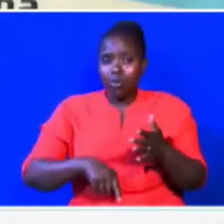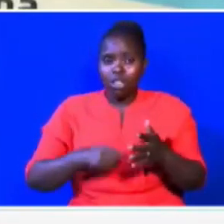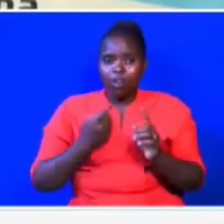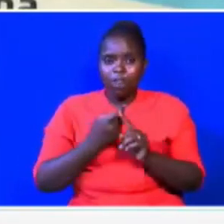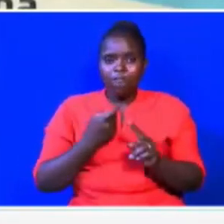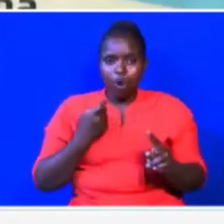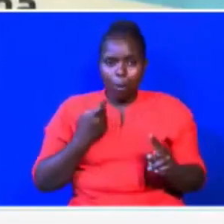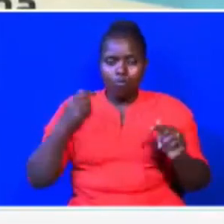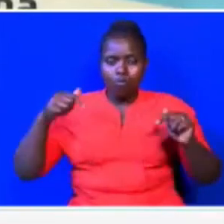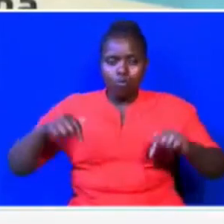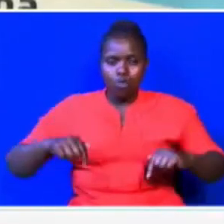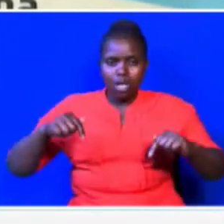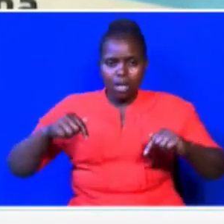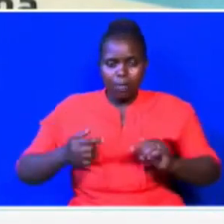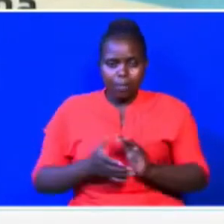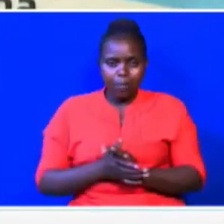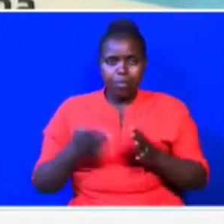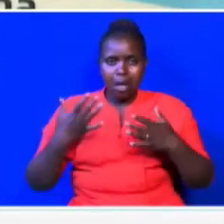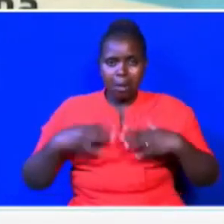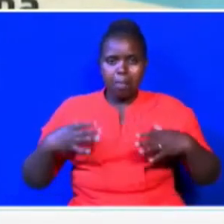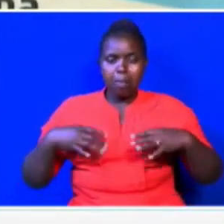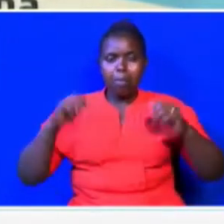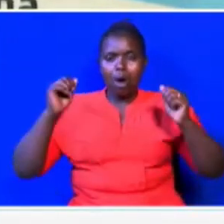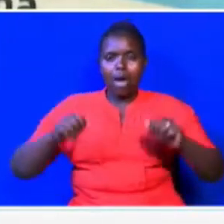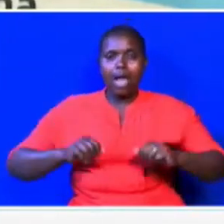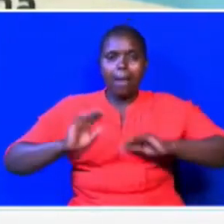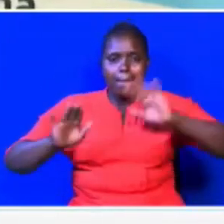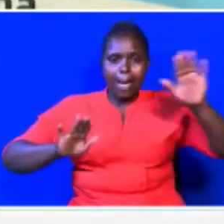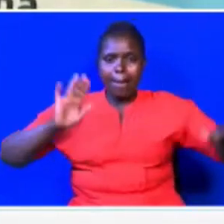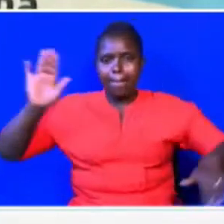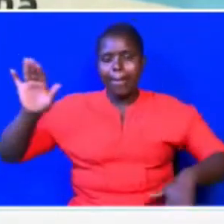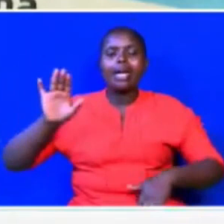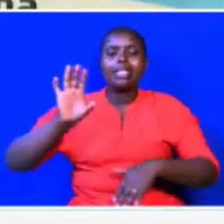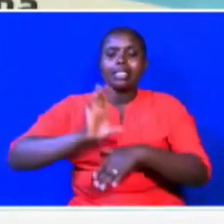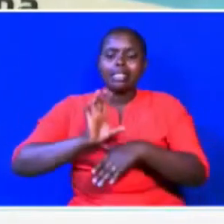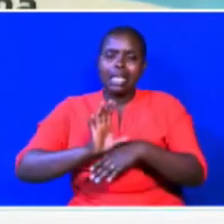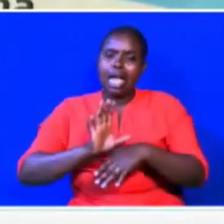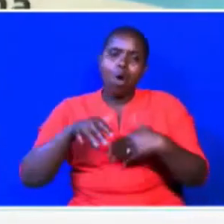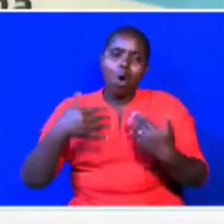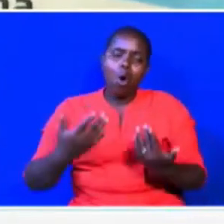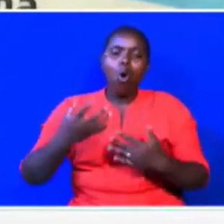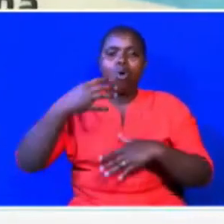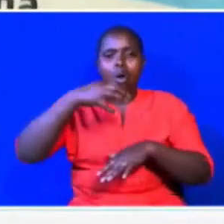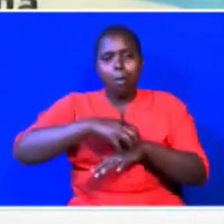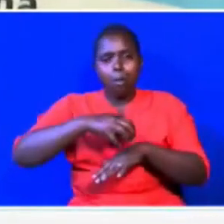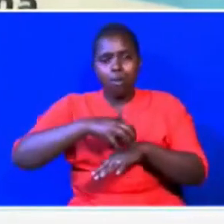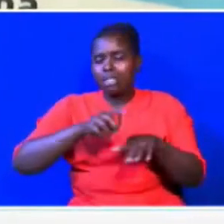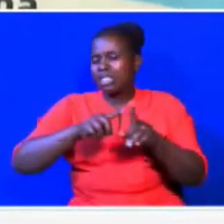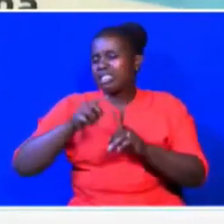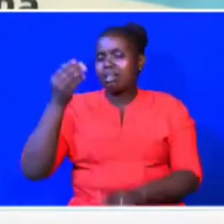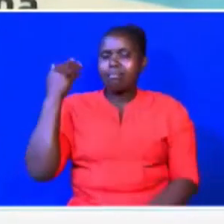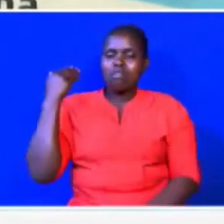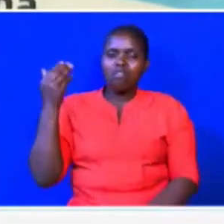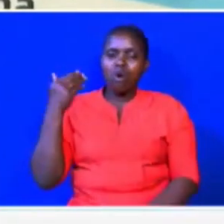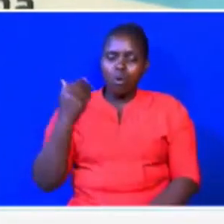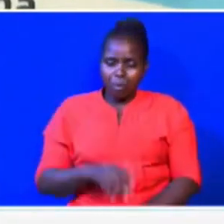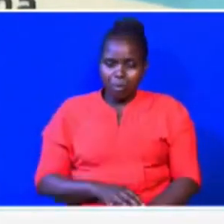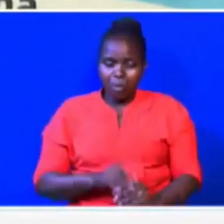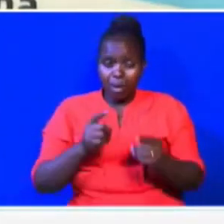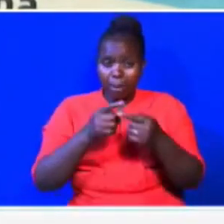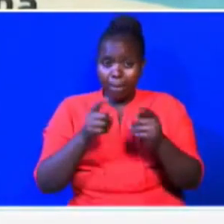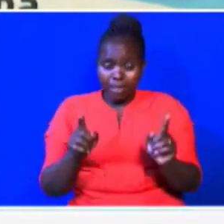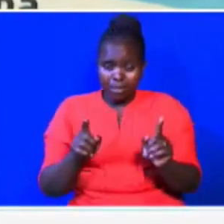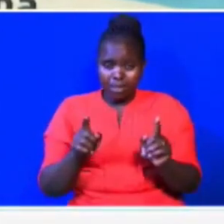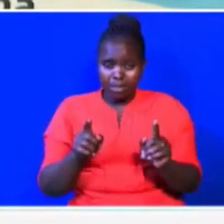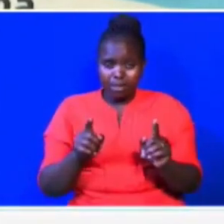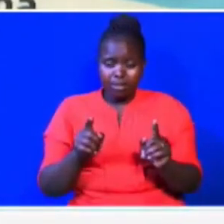kutoka leo hii watu wanaweza kurudi makanisani na mosques vile walikuwa hapo mbeleni,